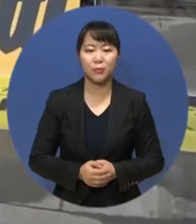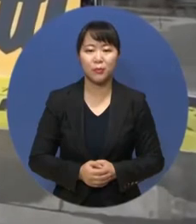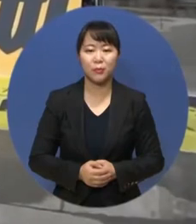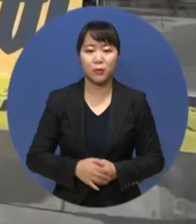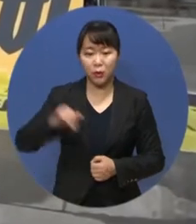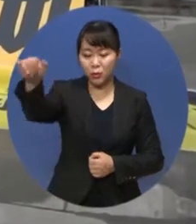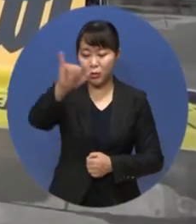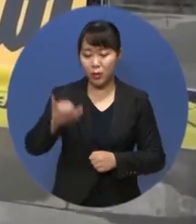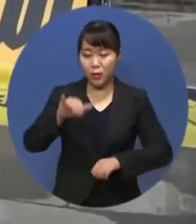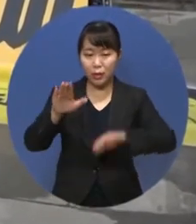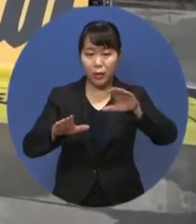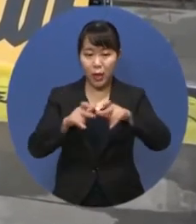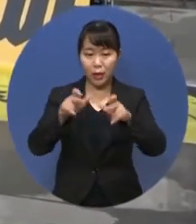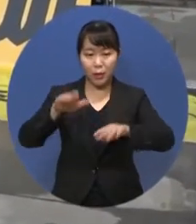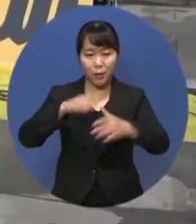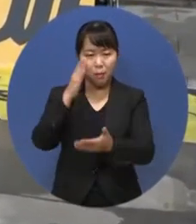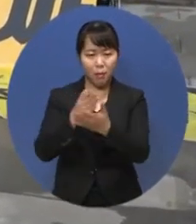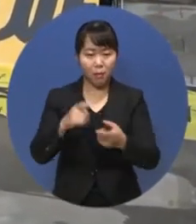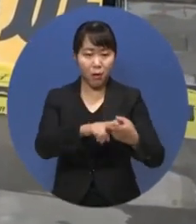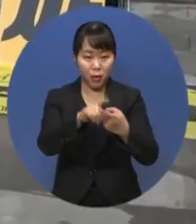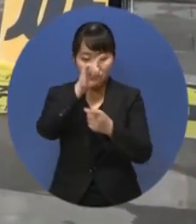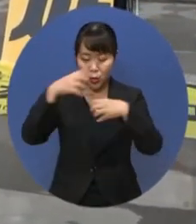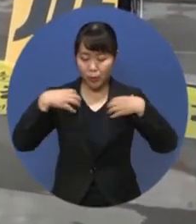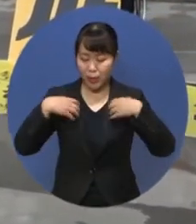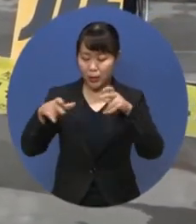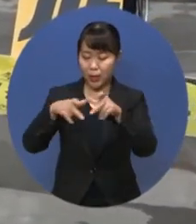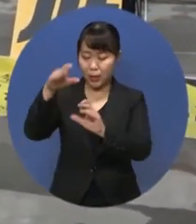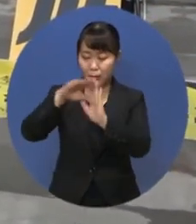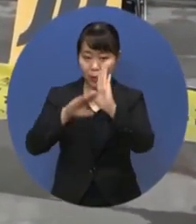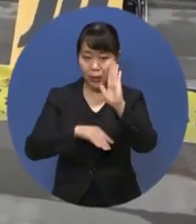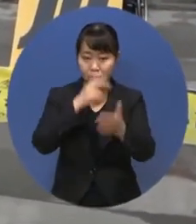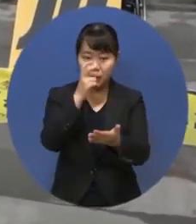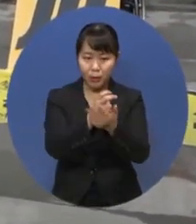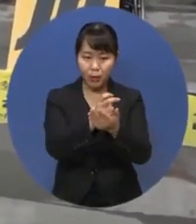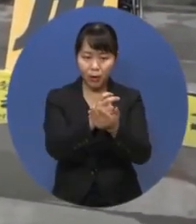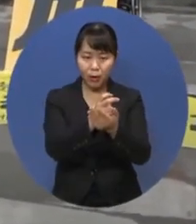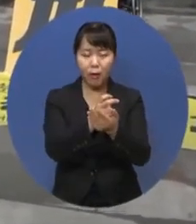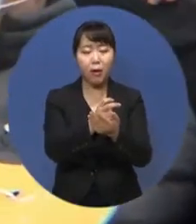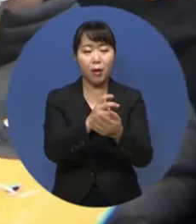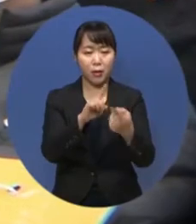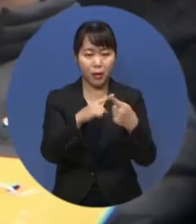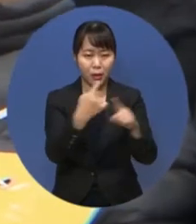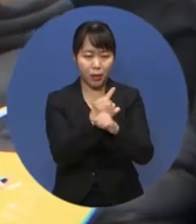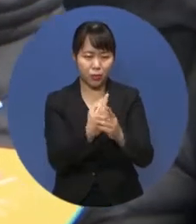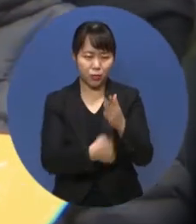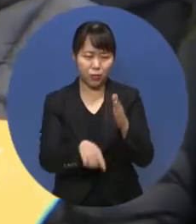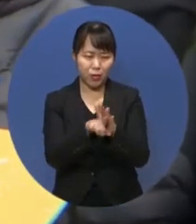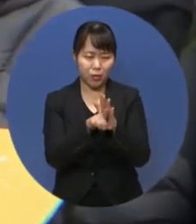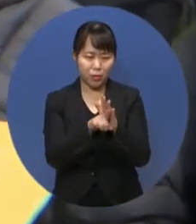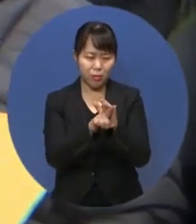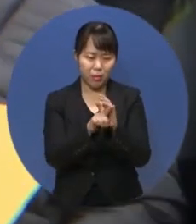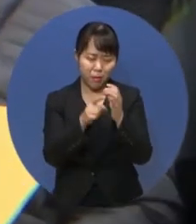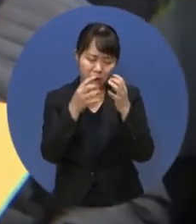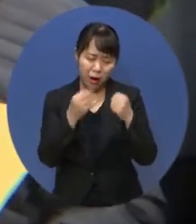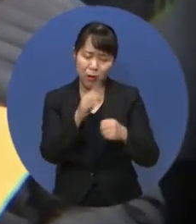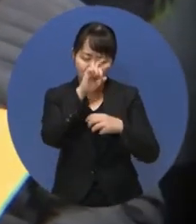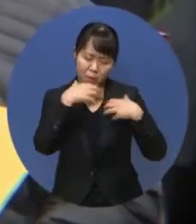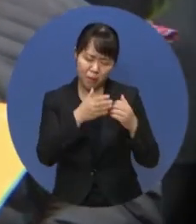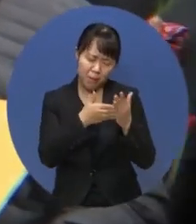전국 장애인 차별연대는 정부의 장애 등급제 개선을 위해 여러 차례 정부에